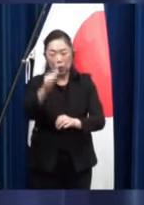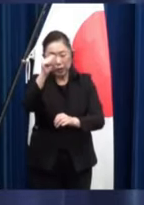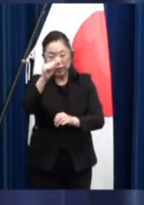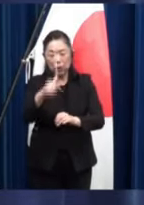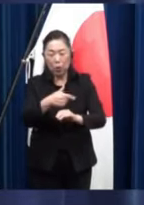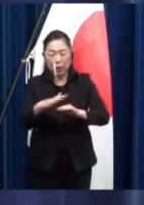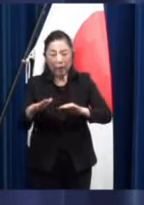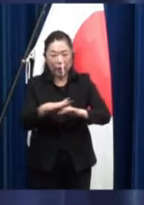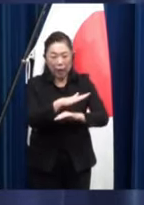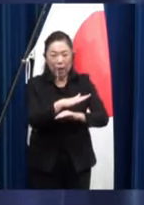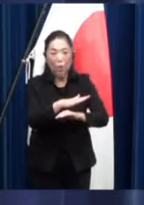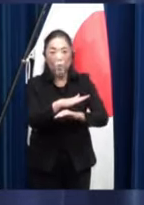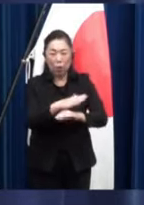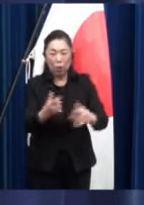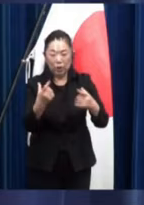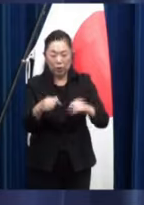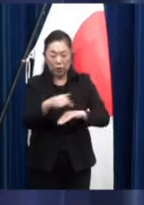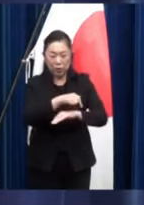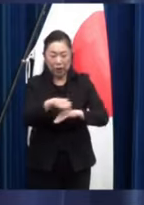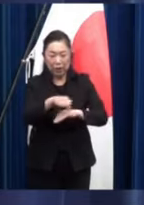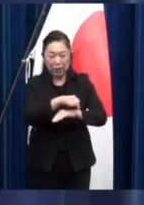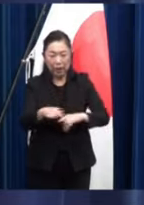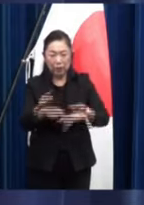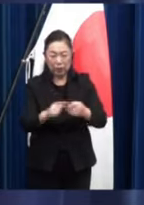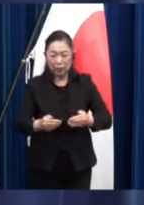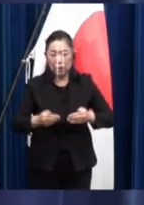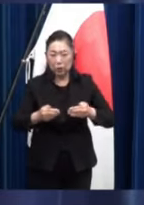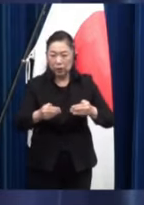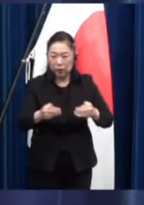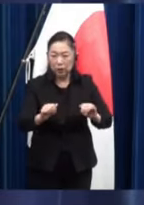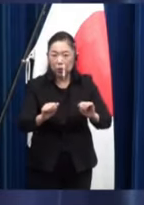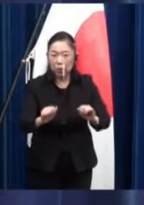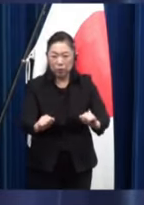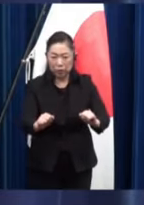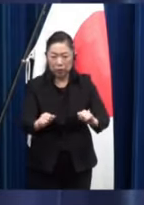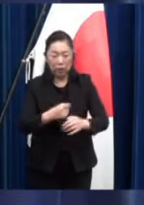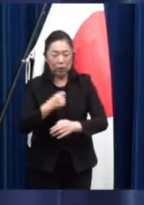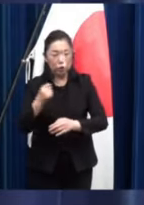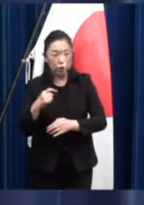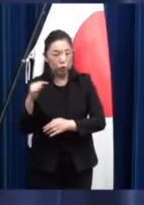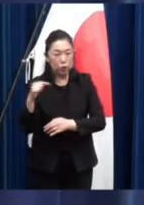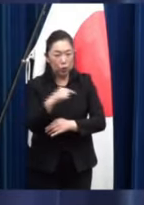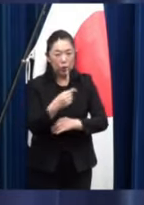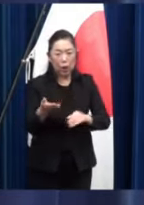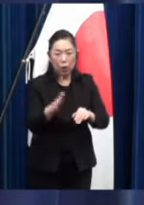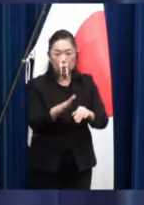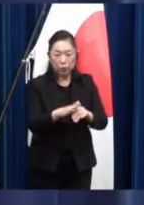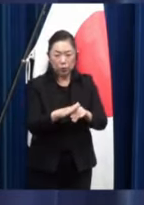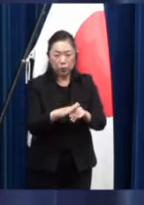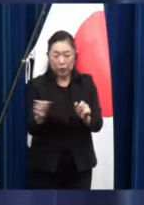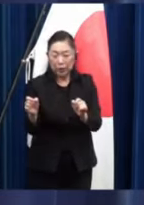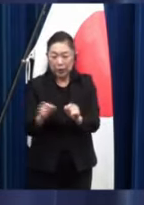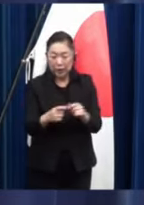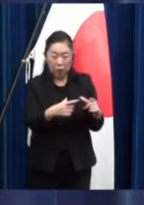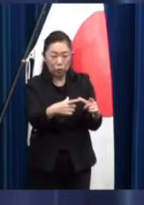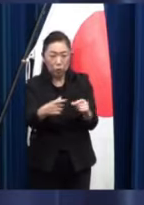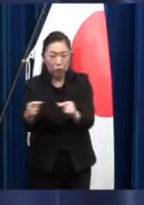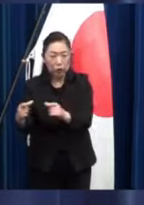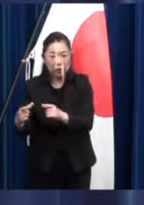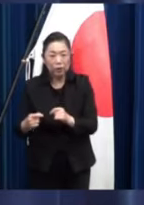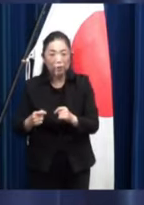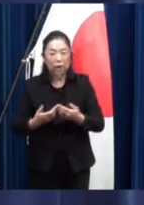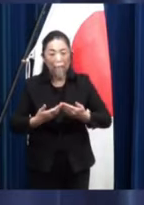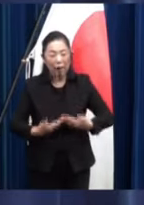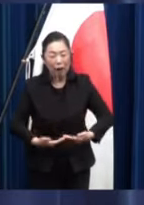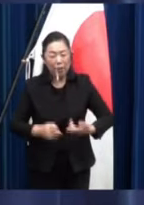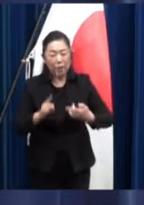洋を戦略的に推進するとともに、中国ロシアを含む近隣諸国との安